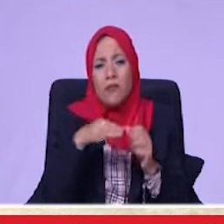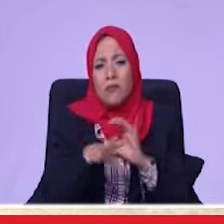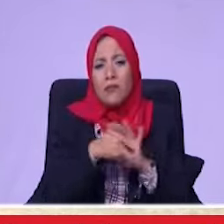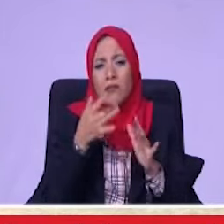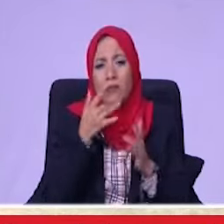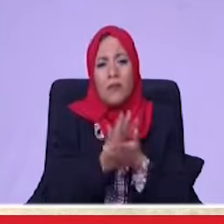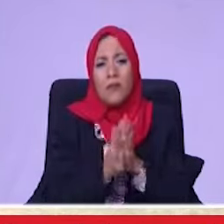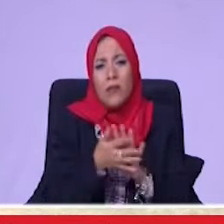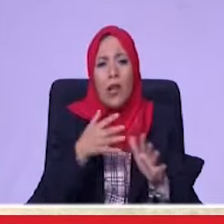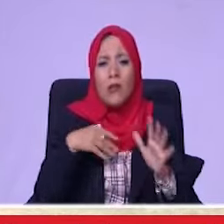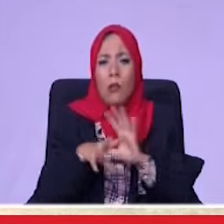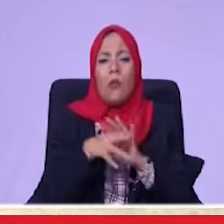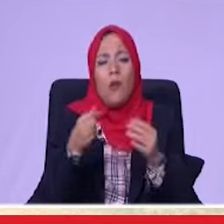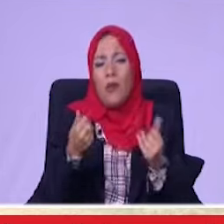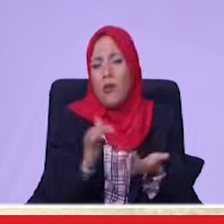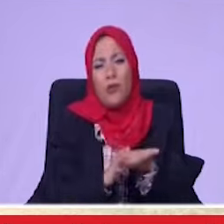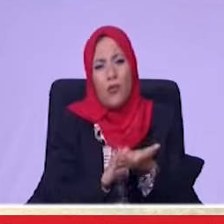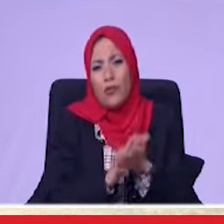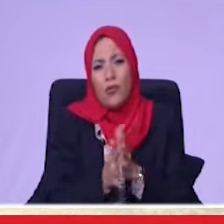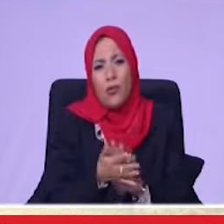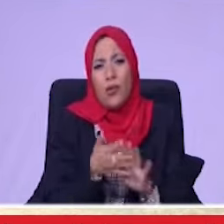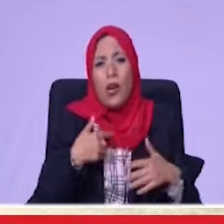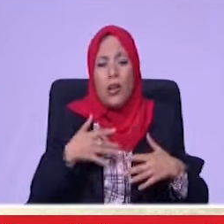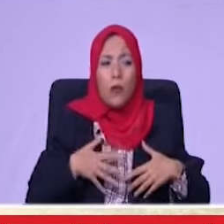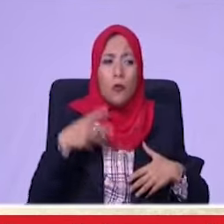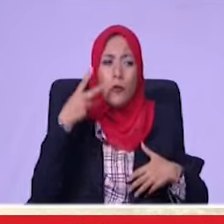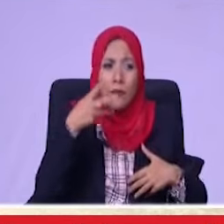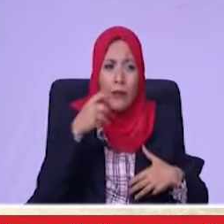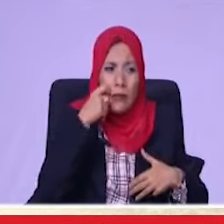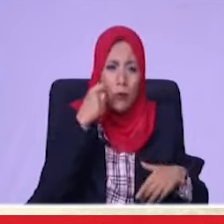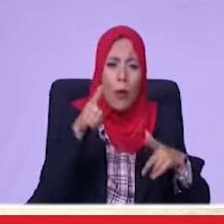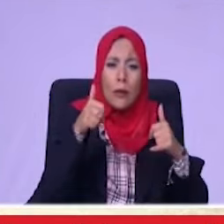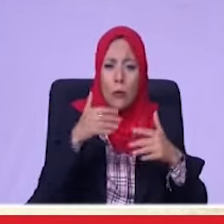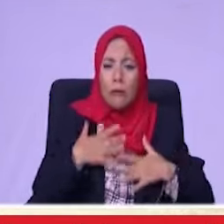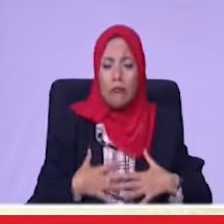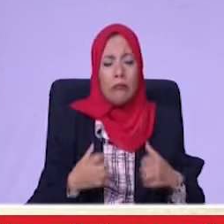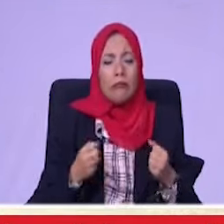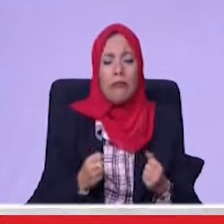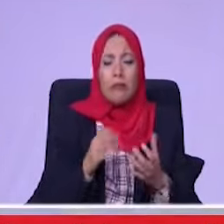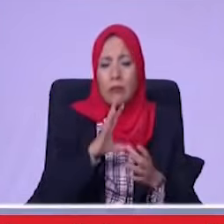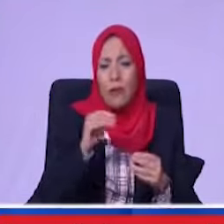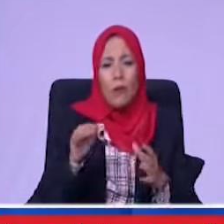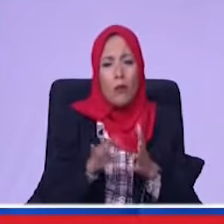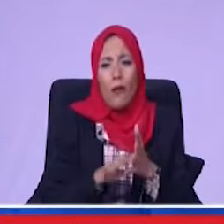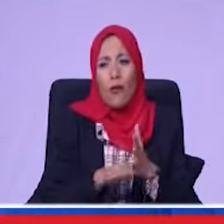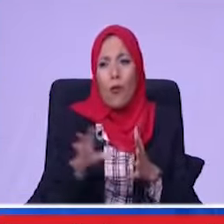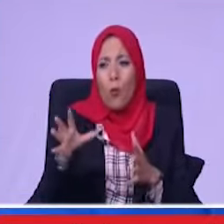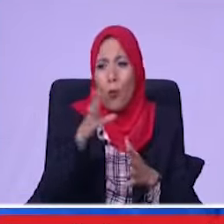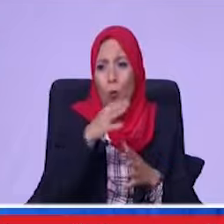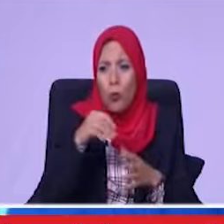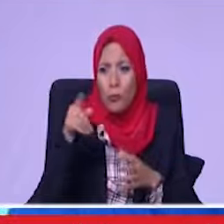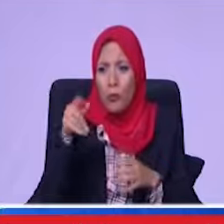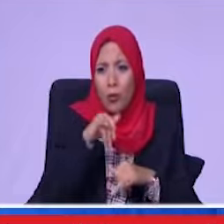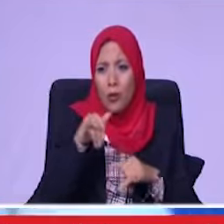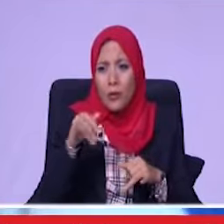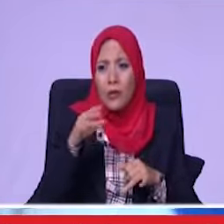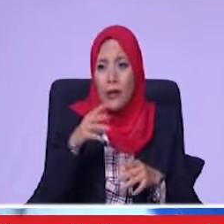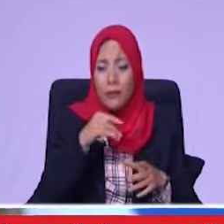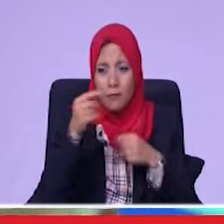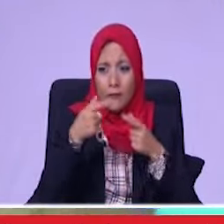يشوف في الحل لسه أشوفه كويس كده ويبقى زي الناس كلها وزي الأطفال كلها. وبالتعاون مع برنامج واحد من